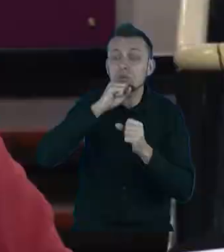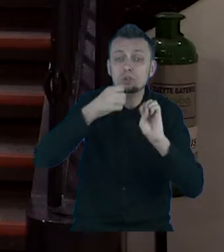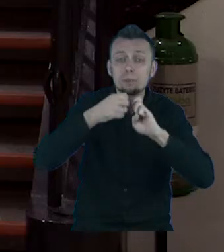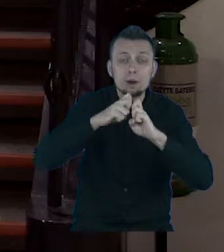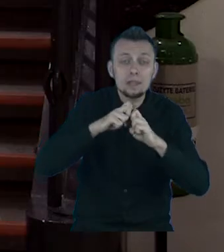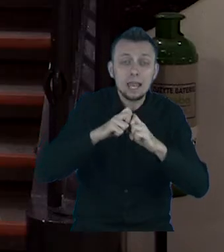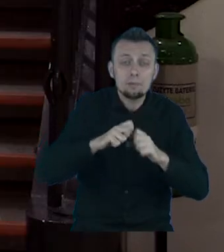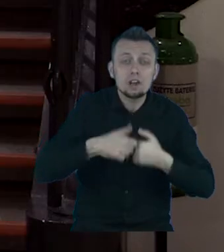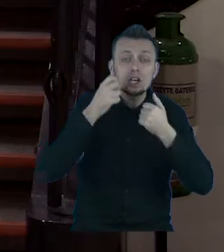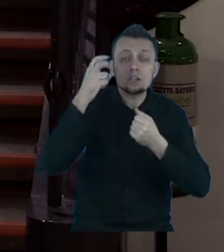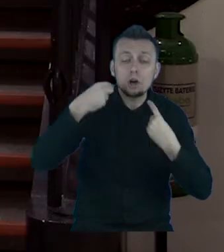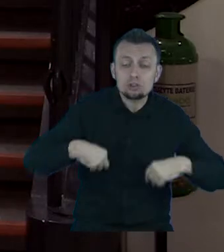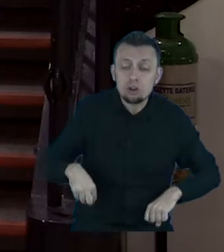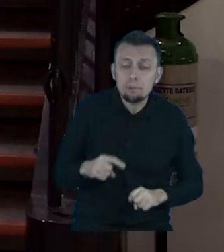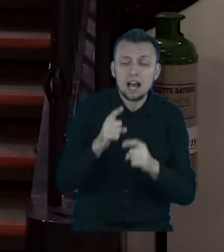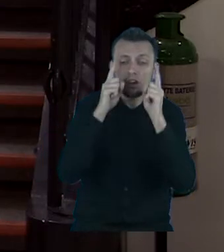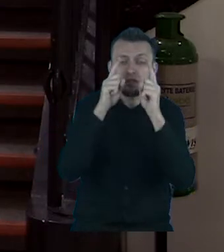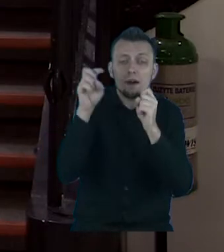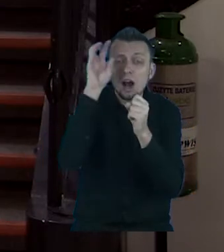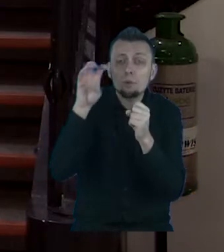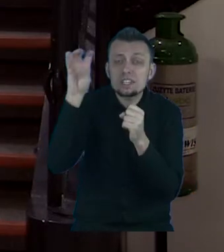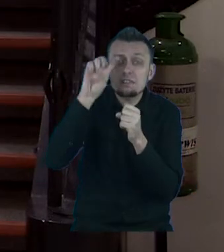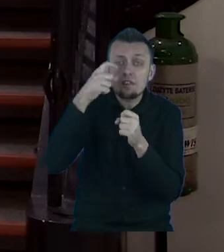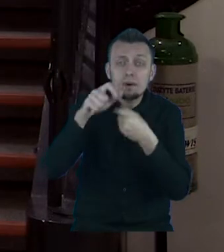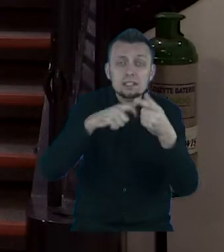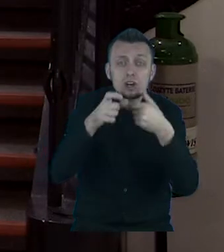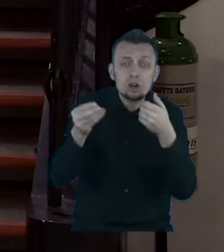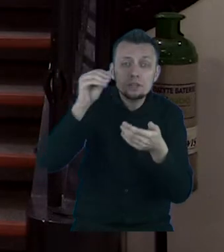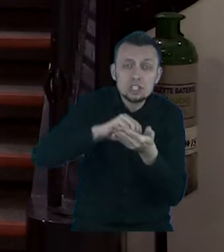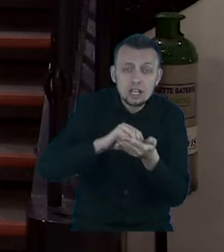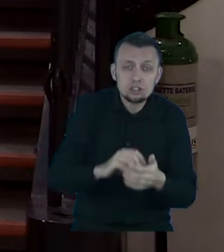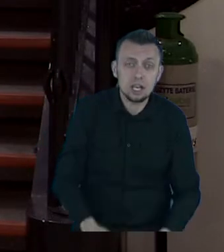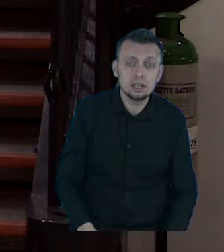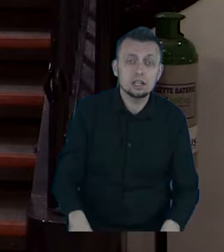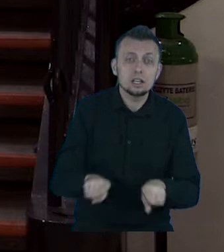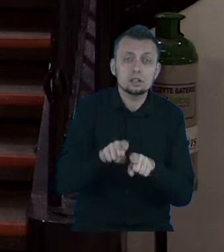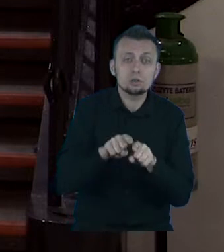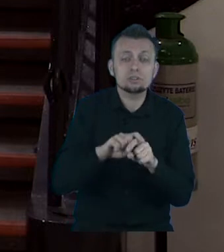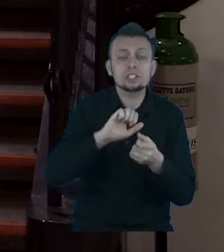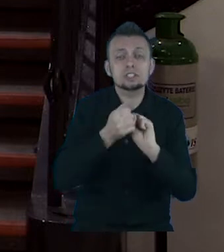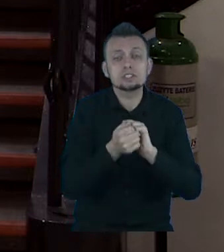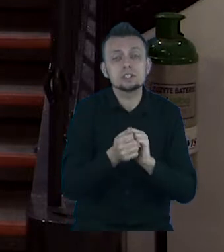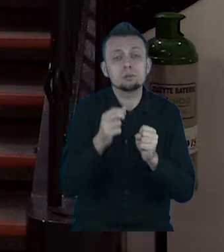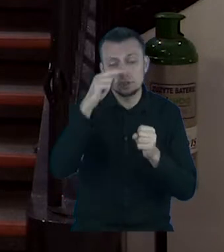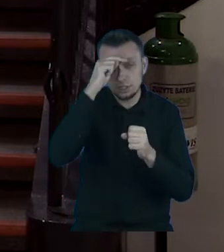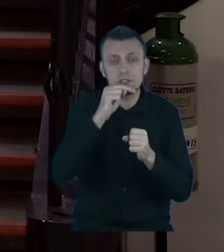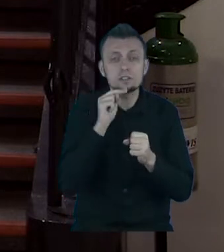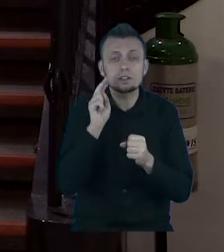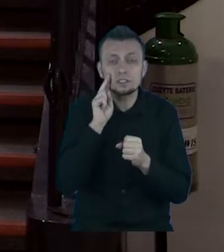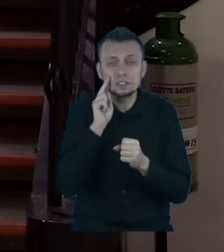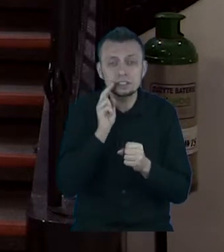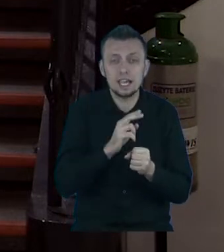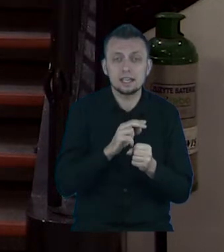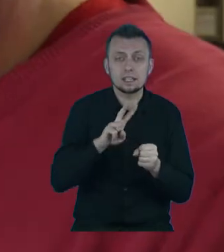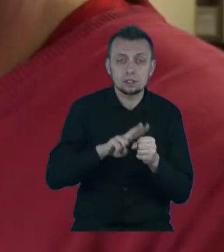jest nie tylko osoby niepełnosprawne, ale również rodzice dzieci w wózkach, które też mają wiele problemów właśnie w poruszaniu